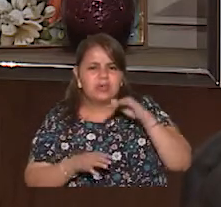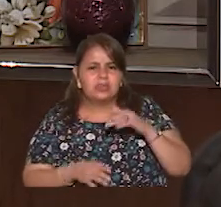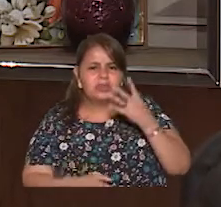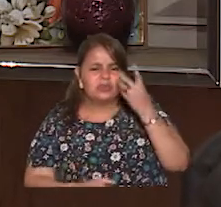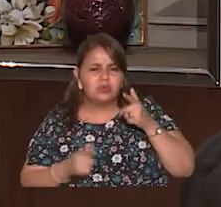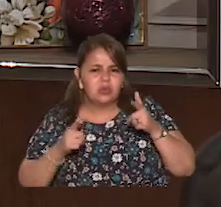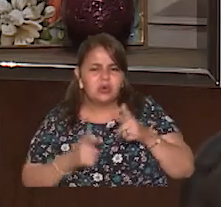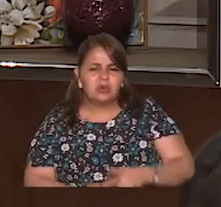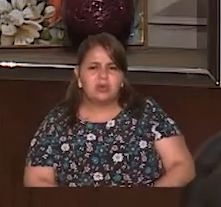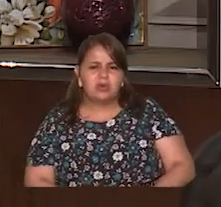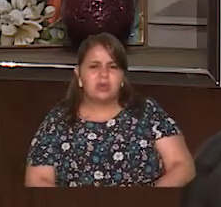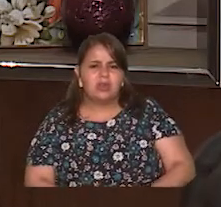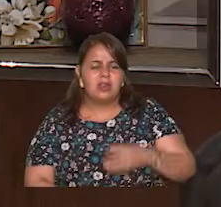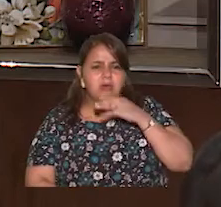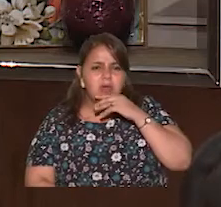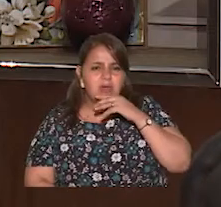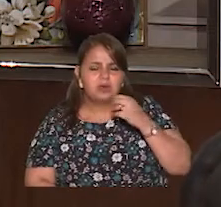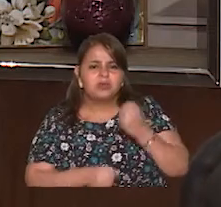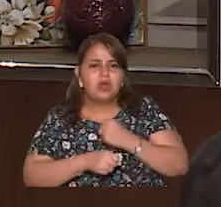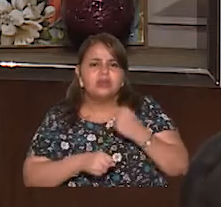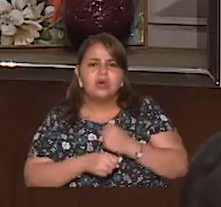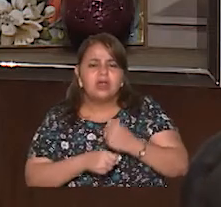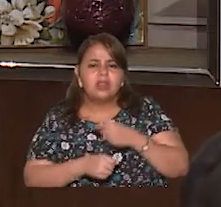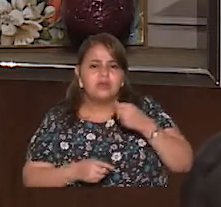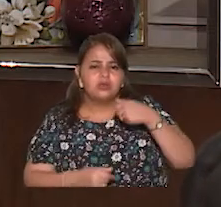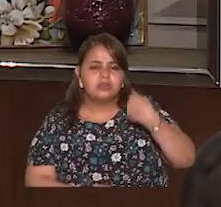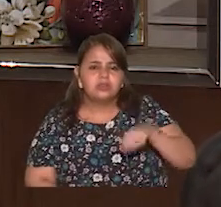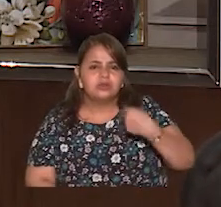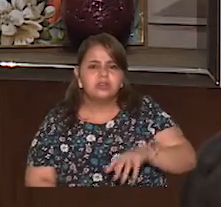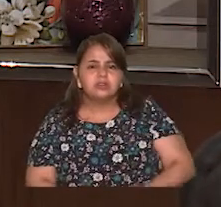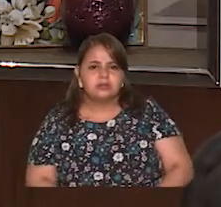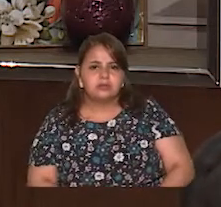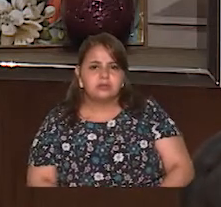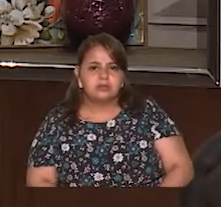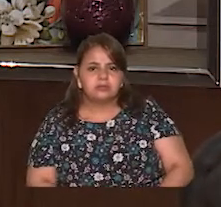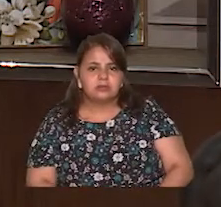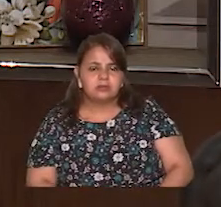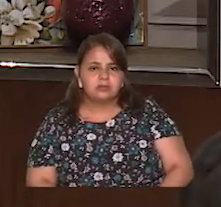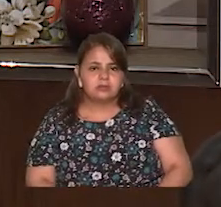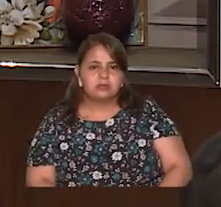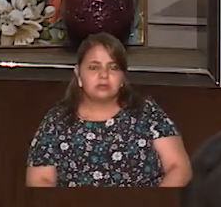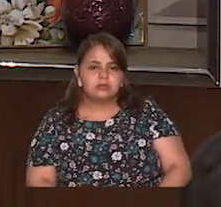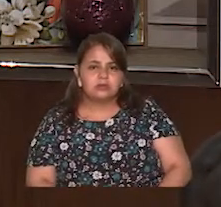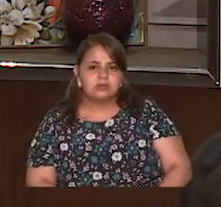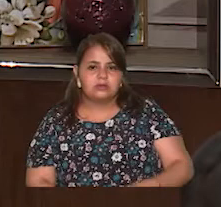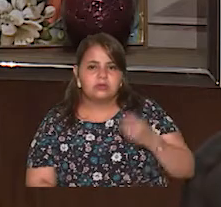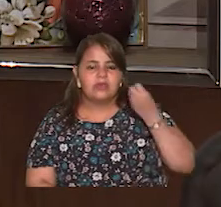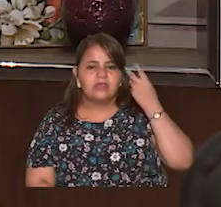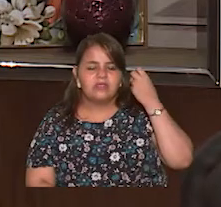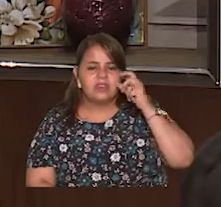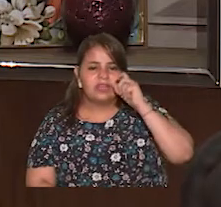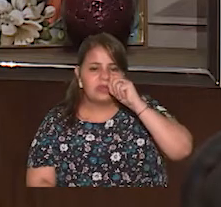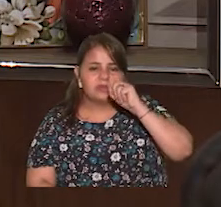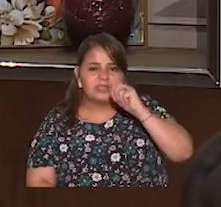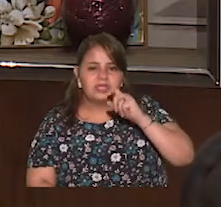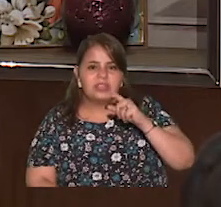دوره بينحصر في ان هو بنك بيصرف على الولاد. فبرضو فكرة